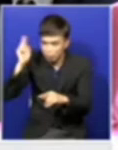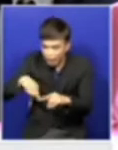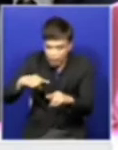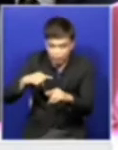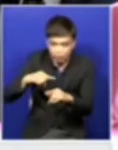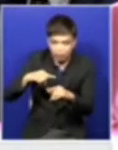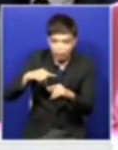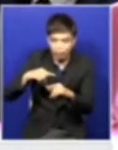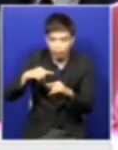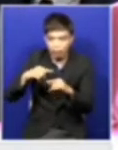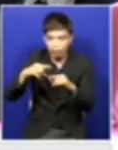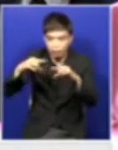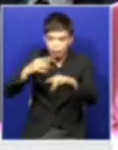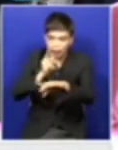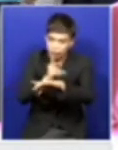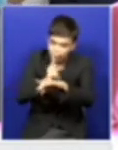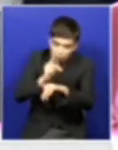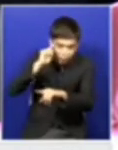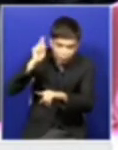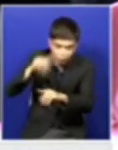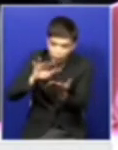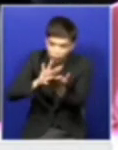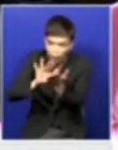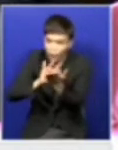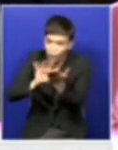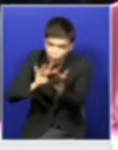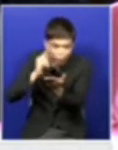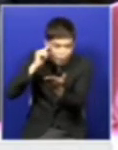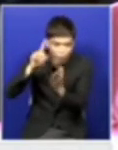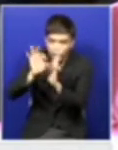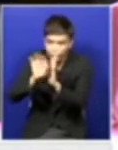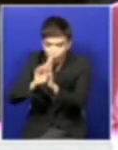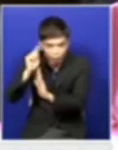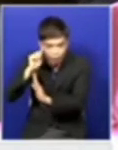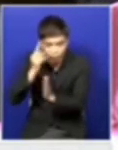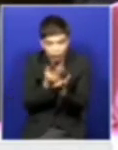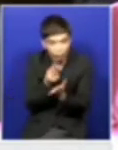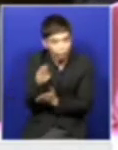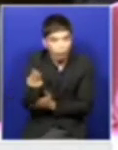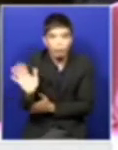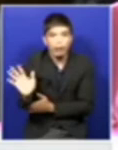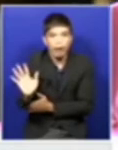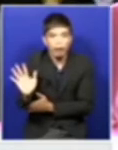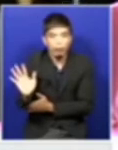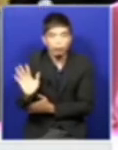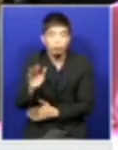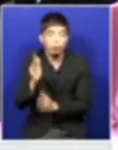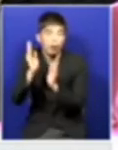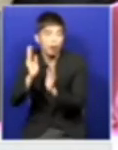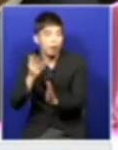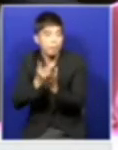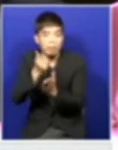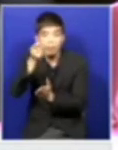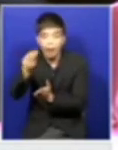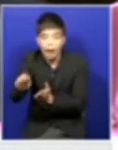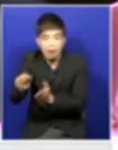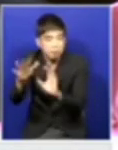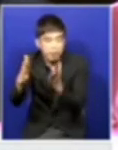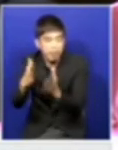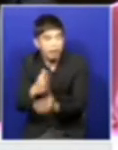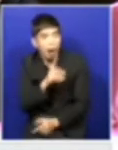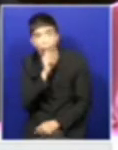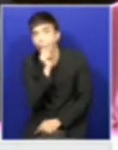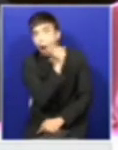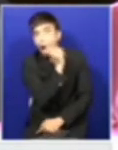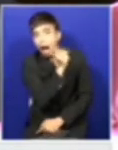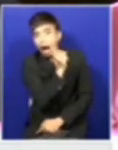ไม่เป็นก็ไม่ได้ครับเสร็จแล้วเมื่อไม่ได้เนี่ยก็ออกมาด่าครับใครด่าก็ได้ใครไม่ด่าก็ไม่